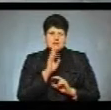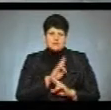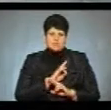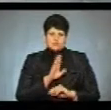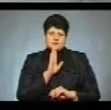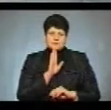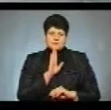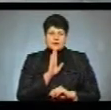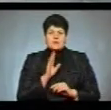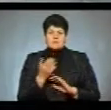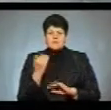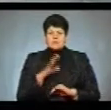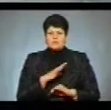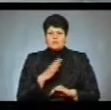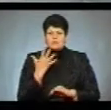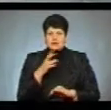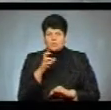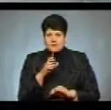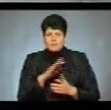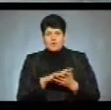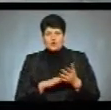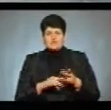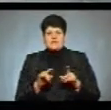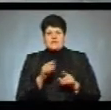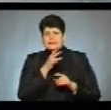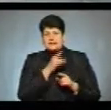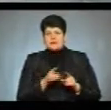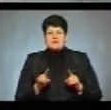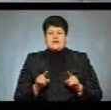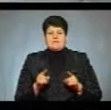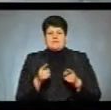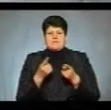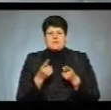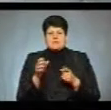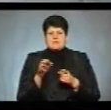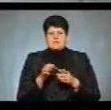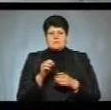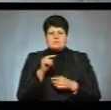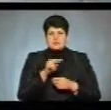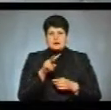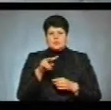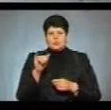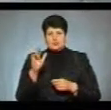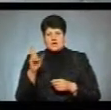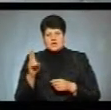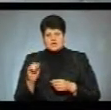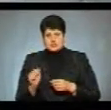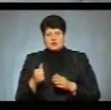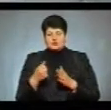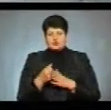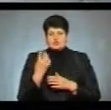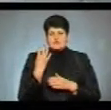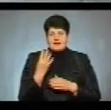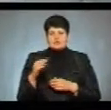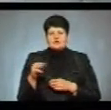Попереднє засідання відбулося 5 березня. Тоді суд продовжив термін тримання під вартою підозрюваних у вбивстві Петра Лукача та Олександра Дегтяра до 4